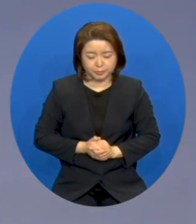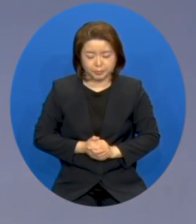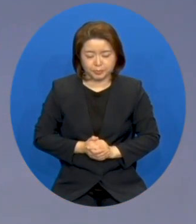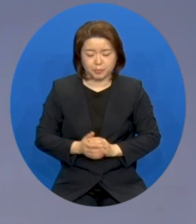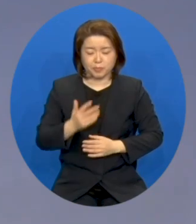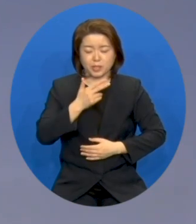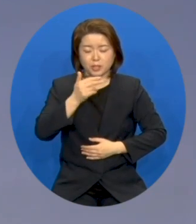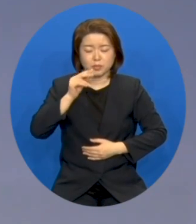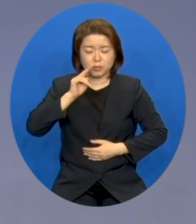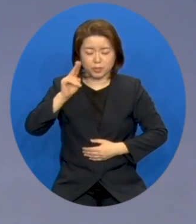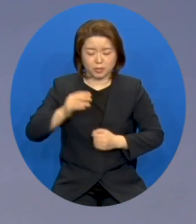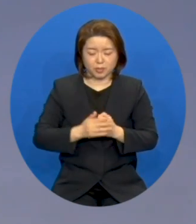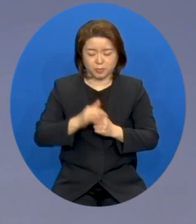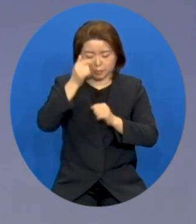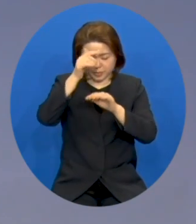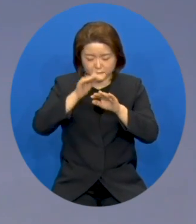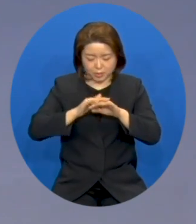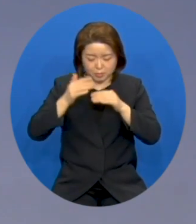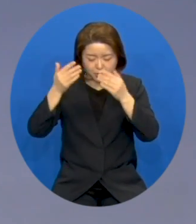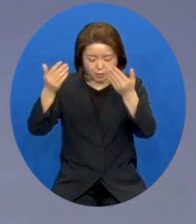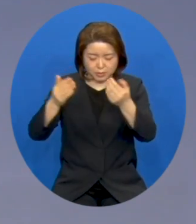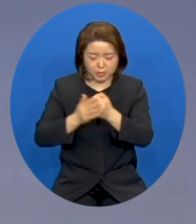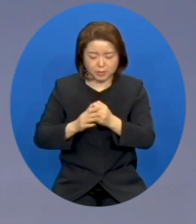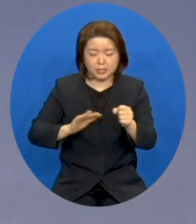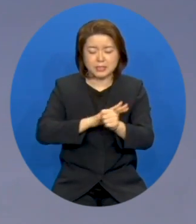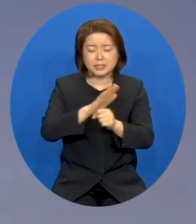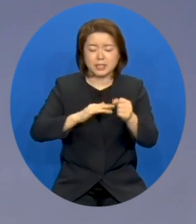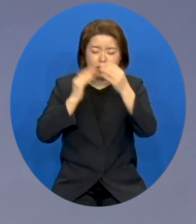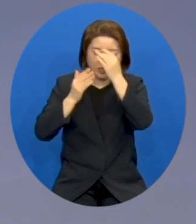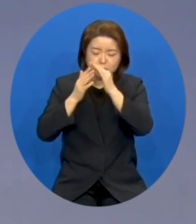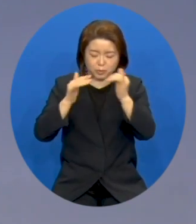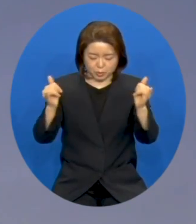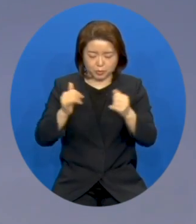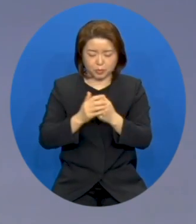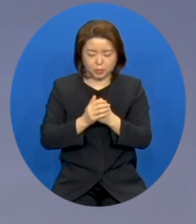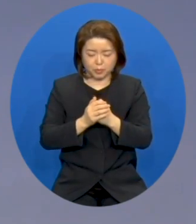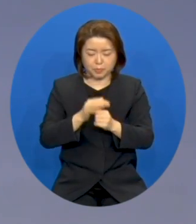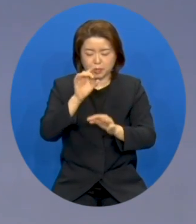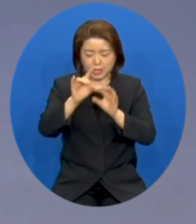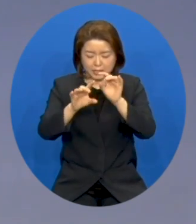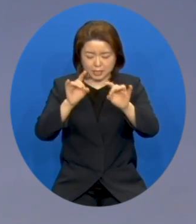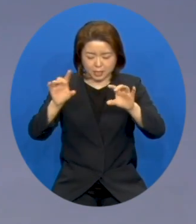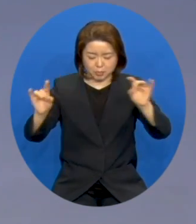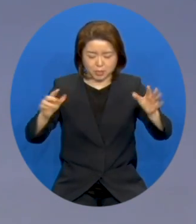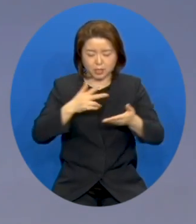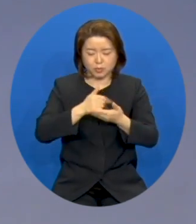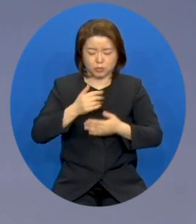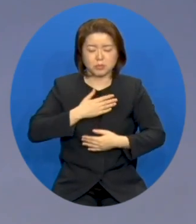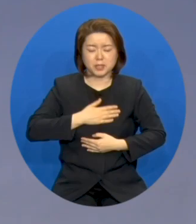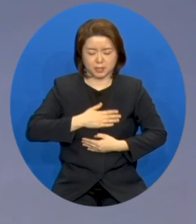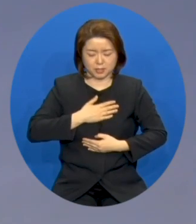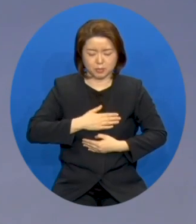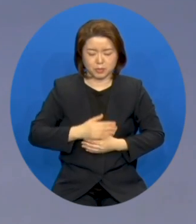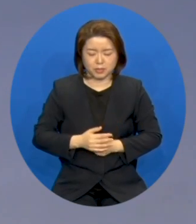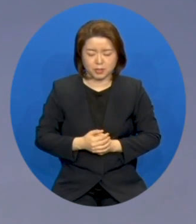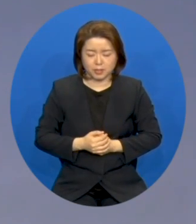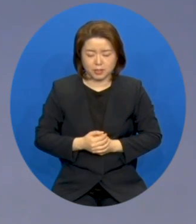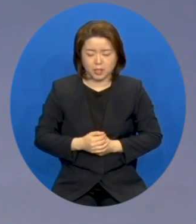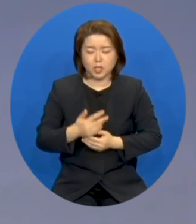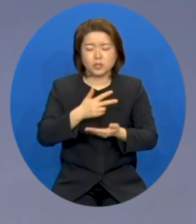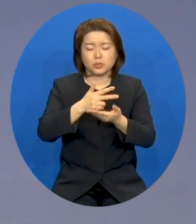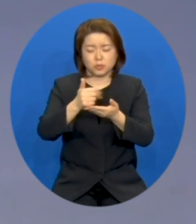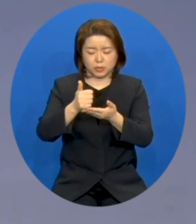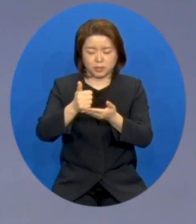주여, 예배하는 사랑하는 성도들을 한 사람 한 사람 주님이 아십니다.